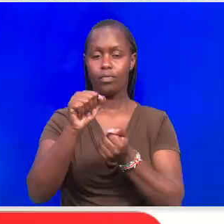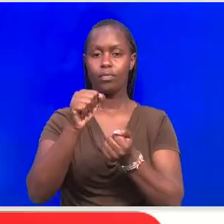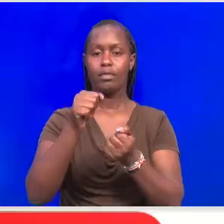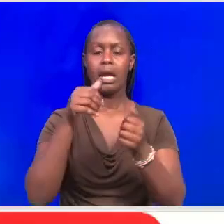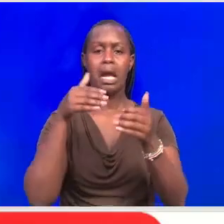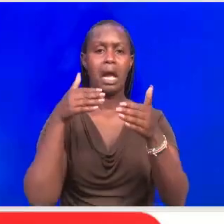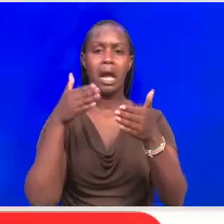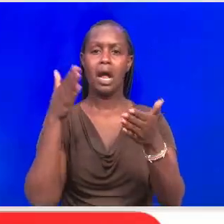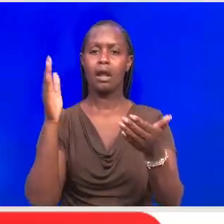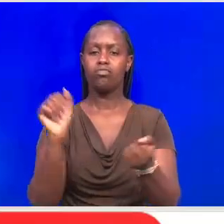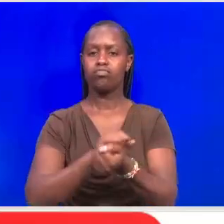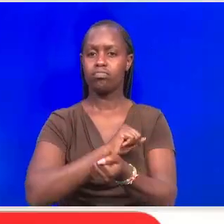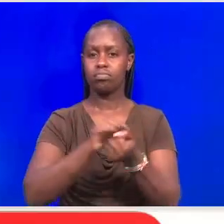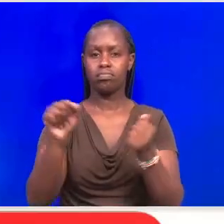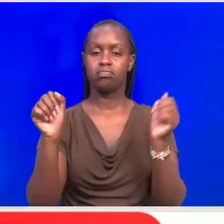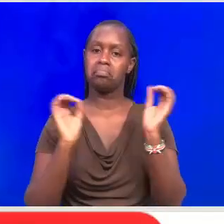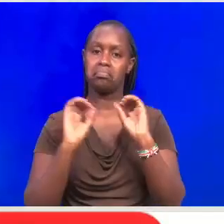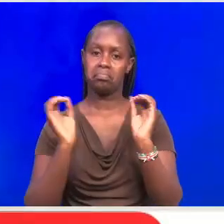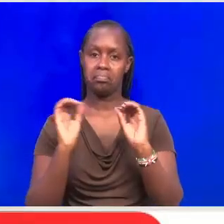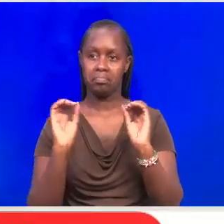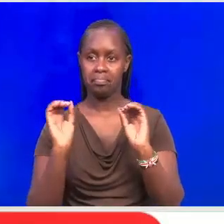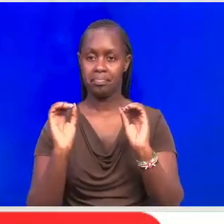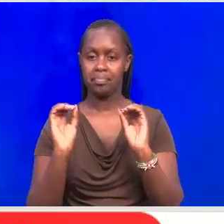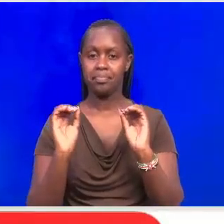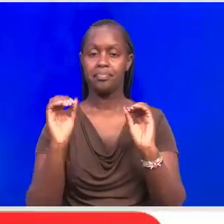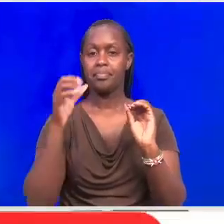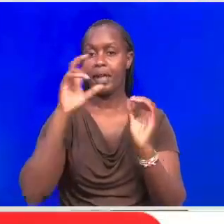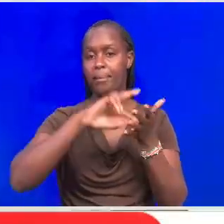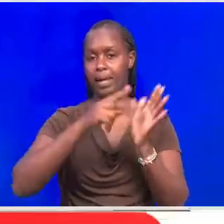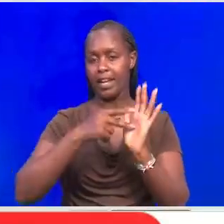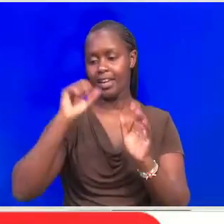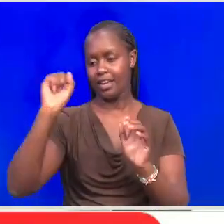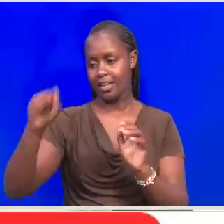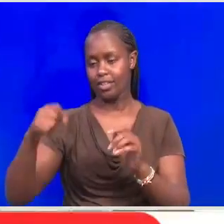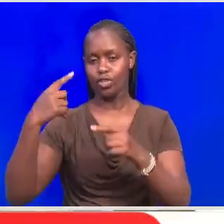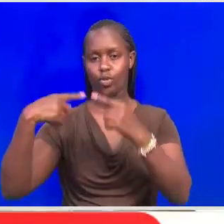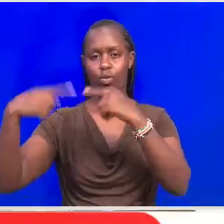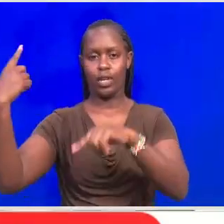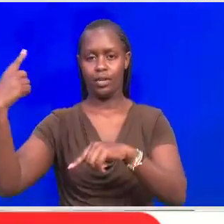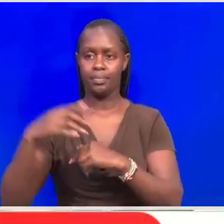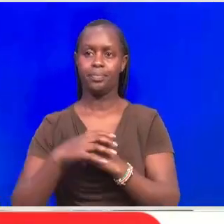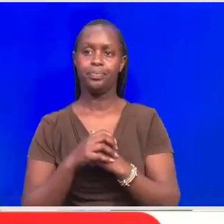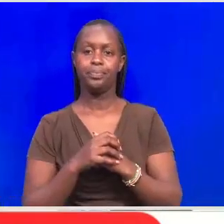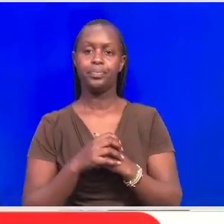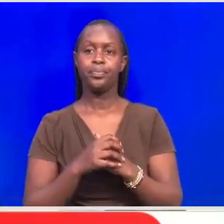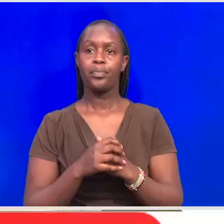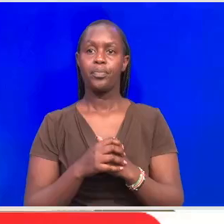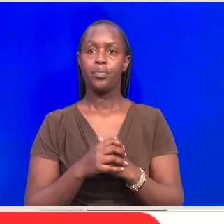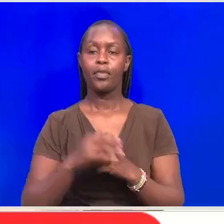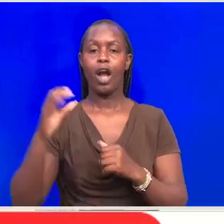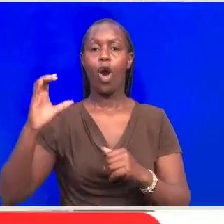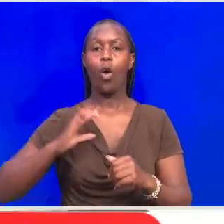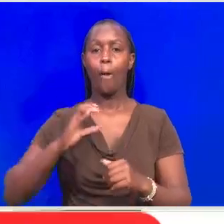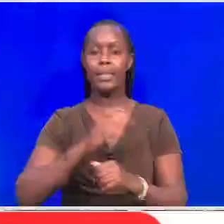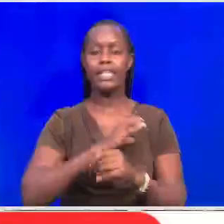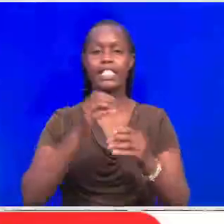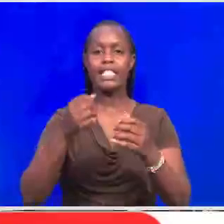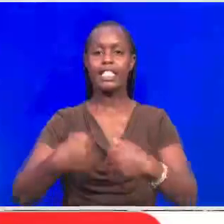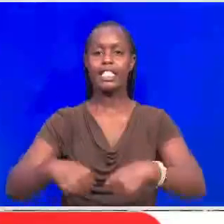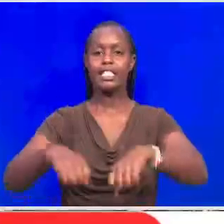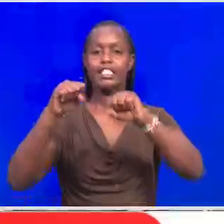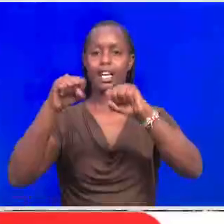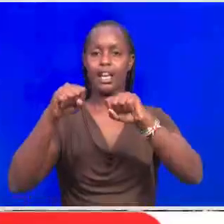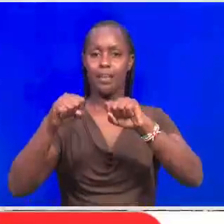abstentions nil. So the eyes have it. Mwenyekiti wa kamati ya kitaifa ya fedha na mipango Kuria Kimani hapo